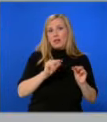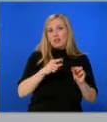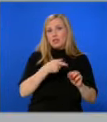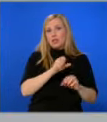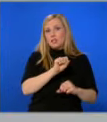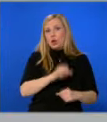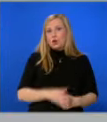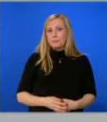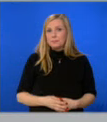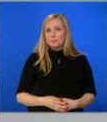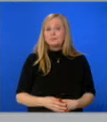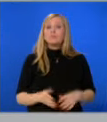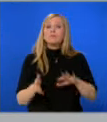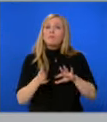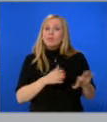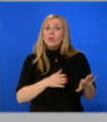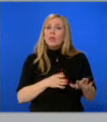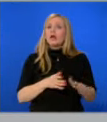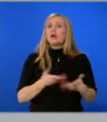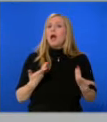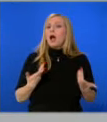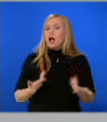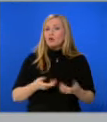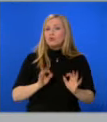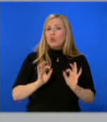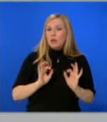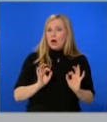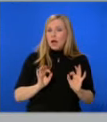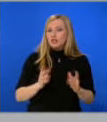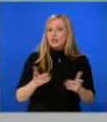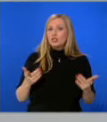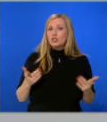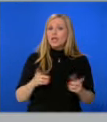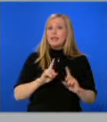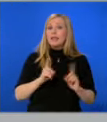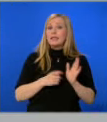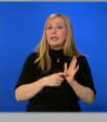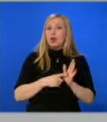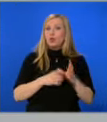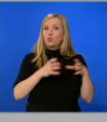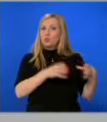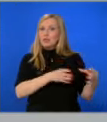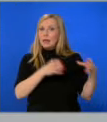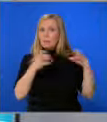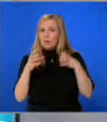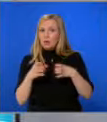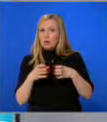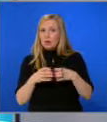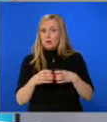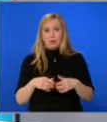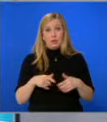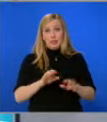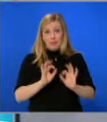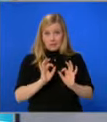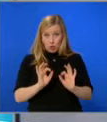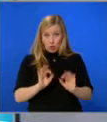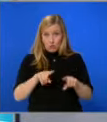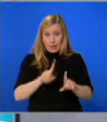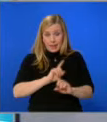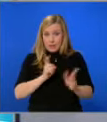В чисто законодателен план, ако се окаже, че е незаконно демонтирането, какво... Към момента бъдете сигурна,